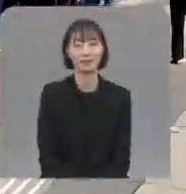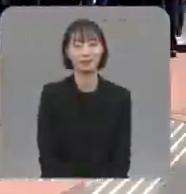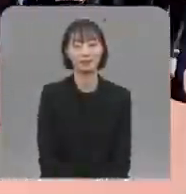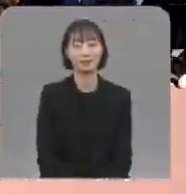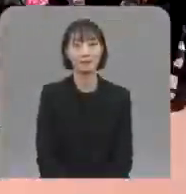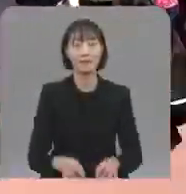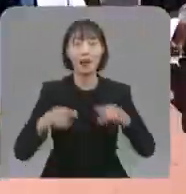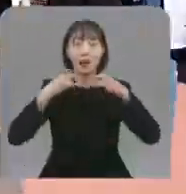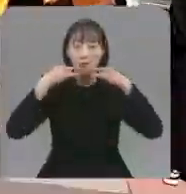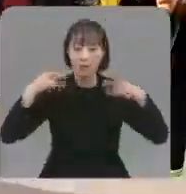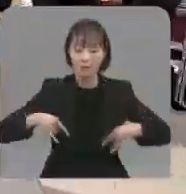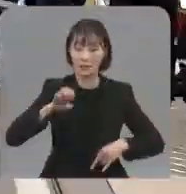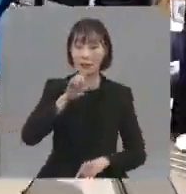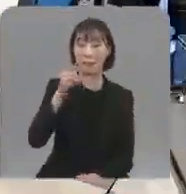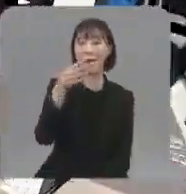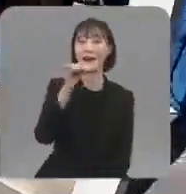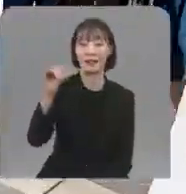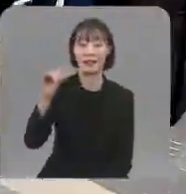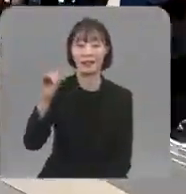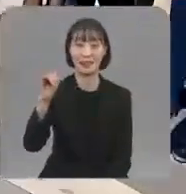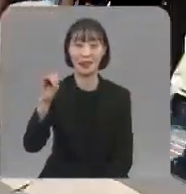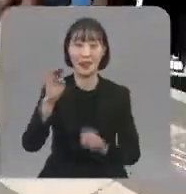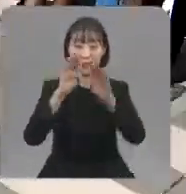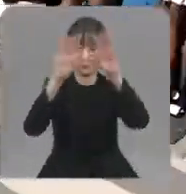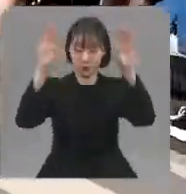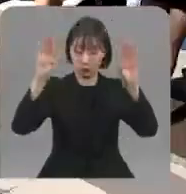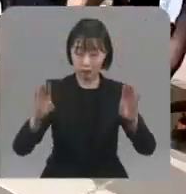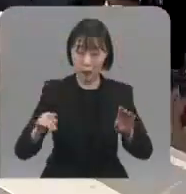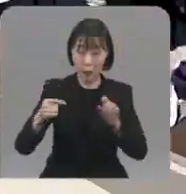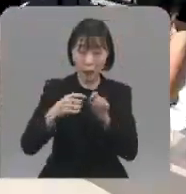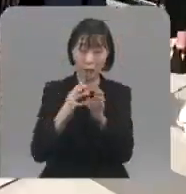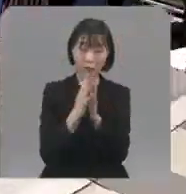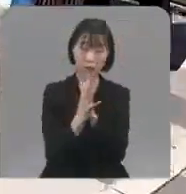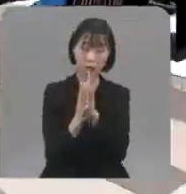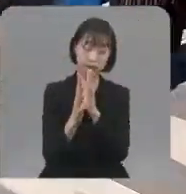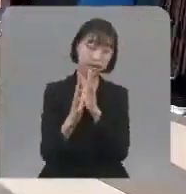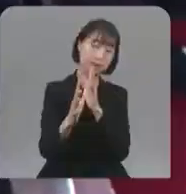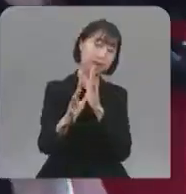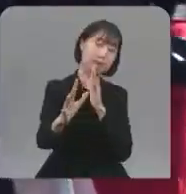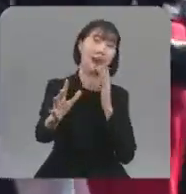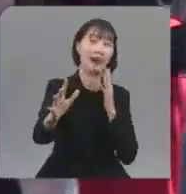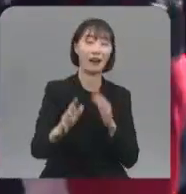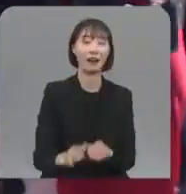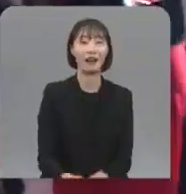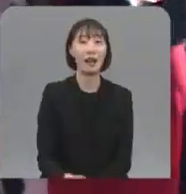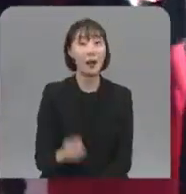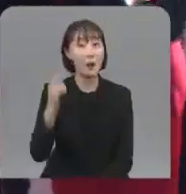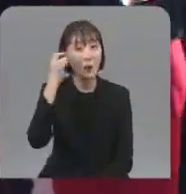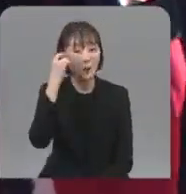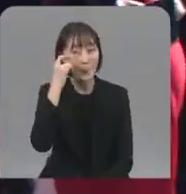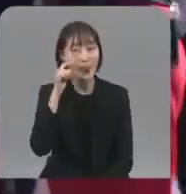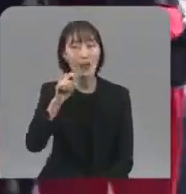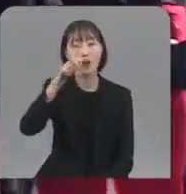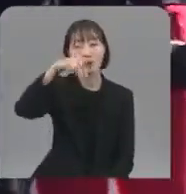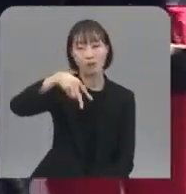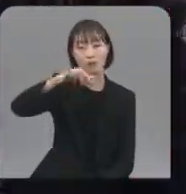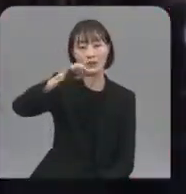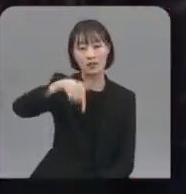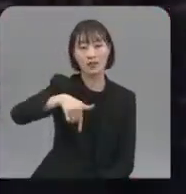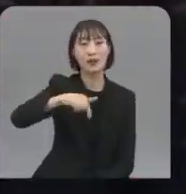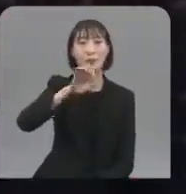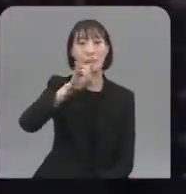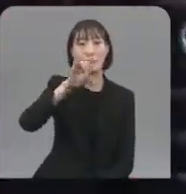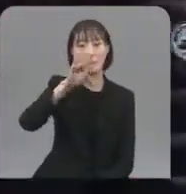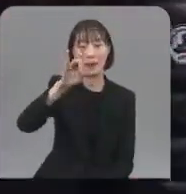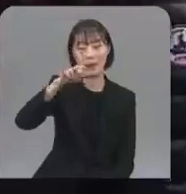une émission musicale de télévision de la KBS a réuni samedi dernier les fans de la K-pop à Paris la ferveur